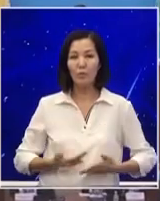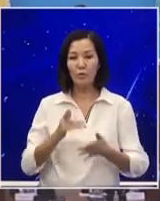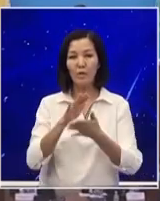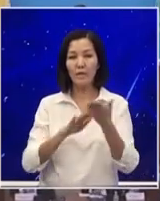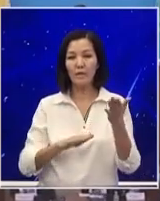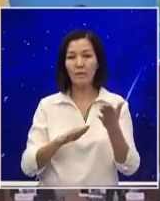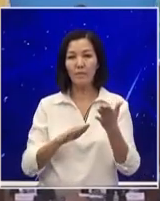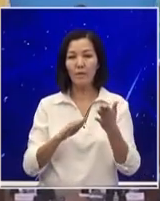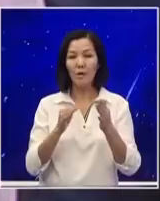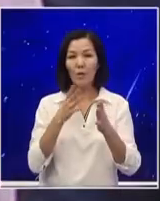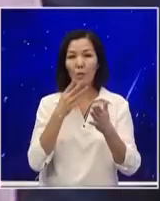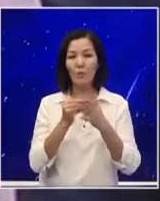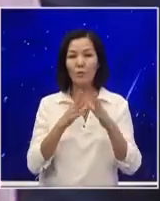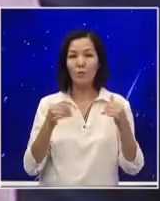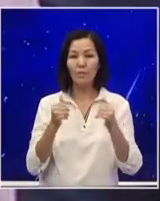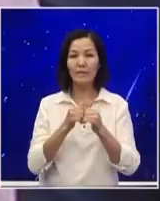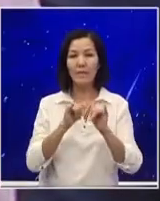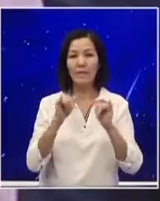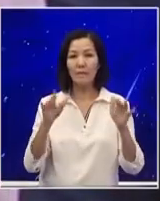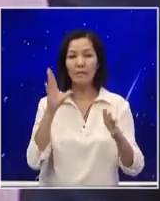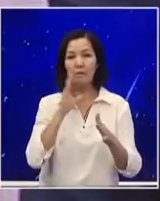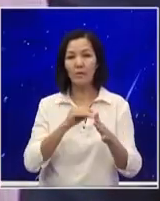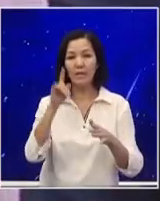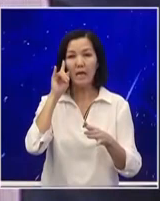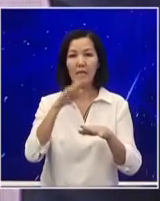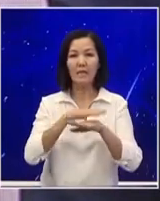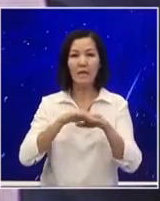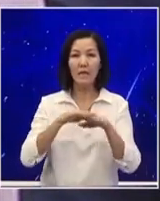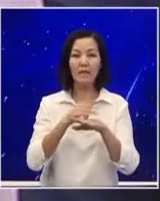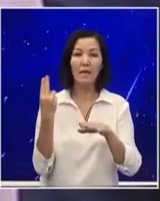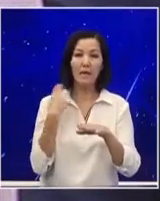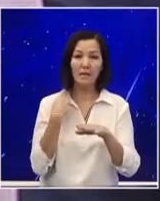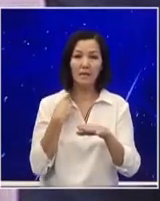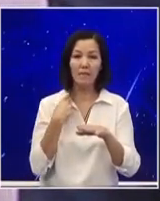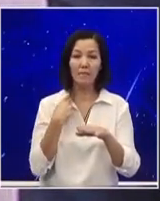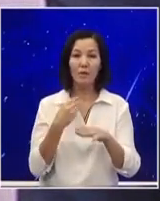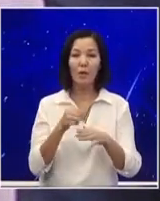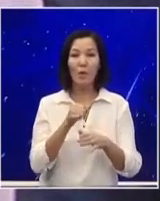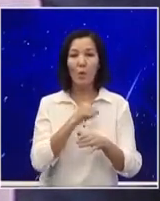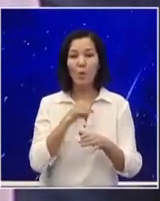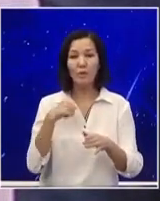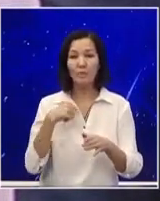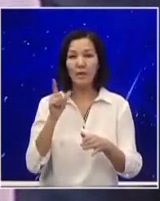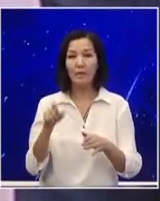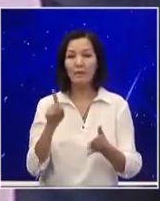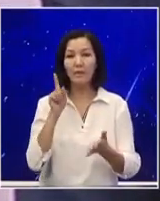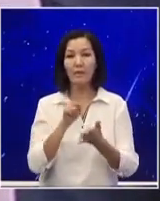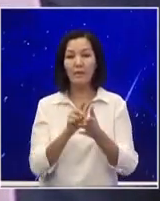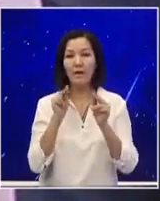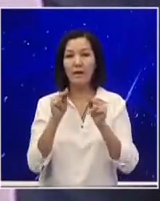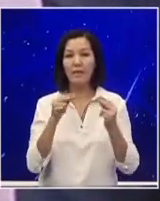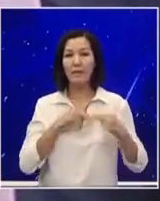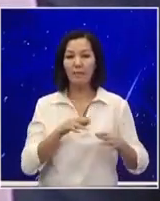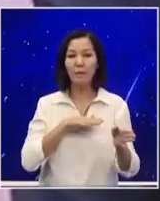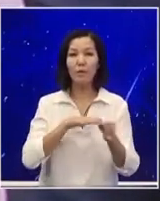Балаларын алаңсыз тәрбиелеп, өсіріп жатыр. Мен қазақ халқының алдында қарыздармын. Мұны азаматтық парызым ретінде адал еңбегімен